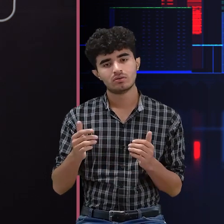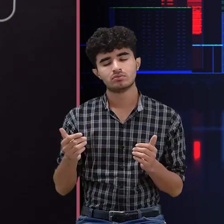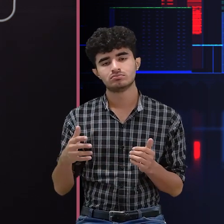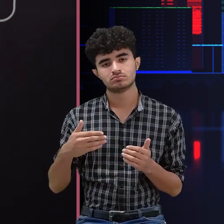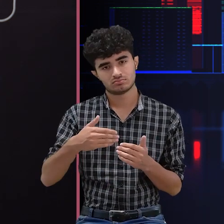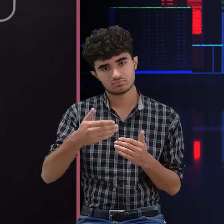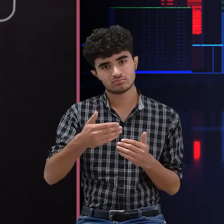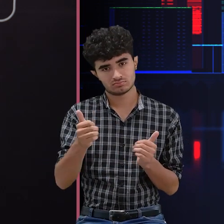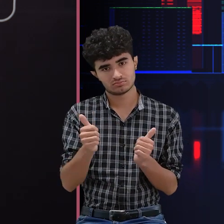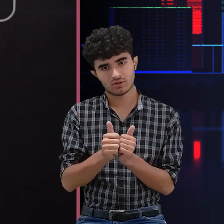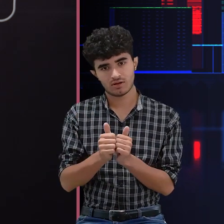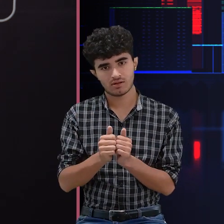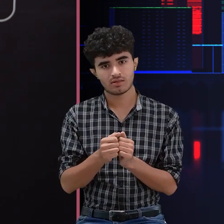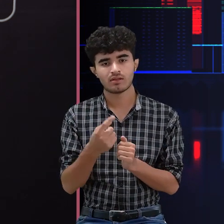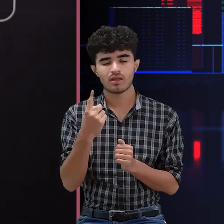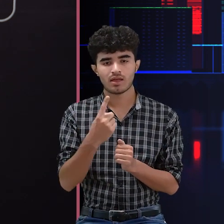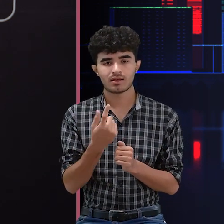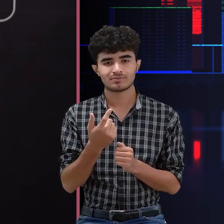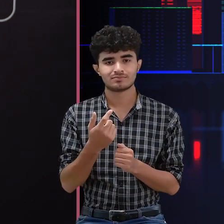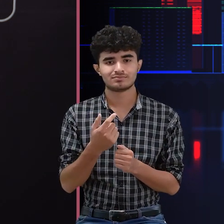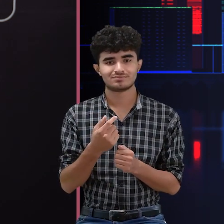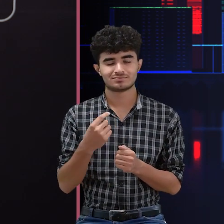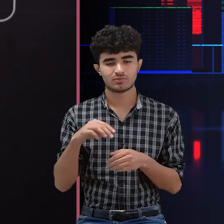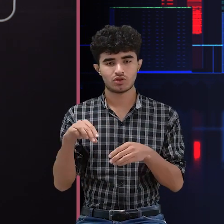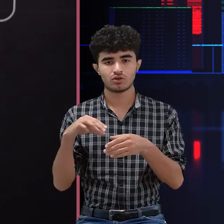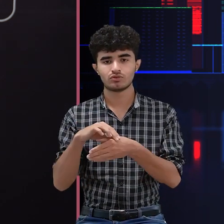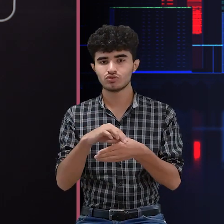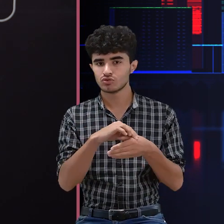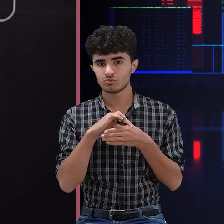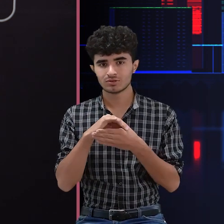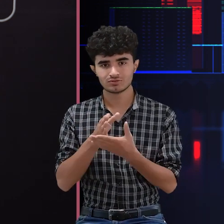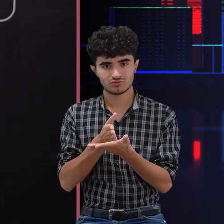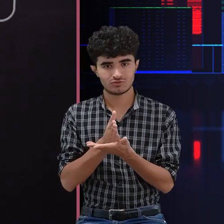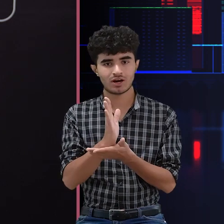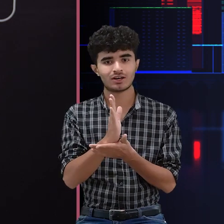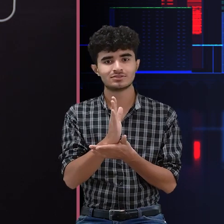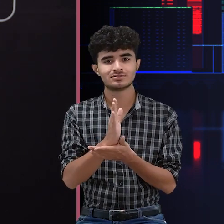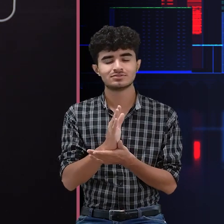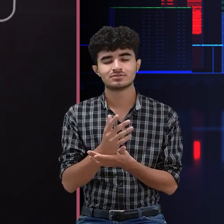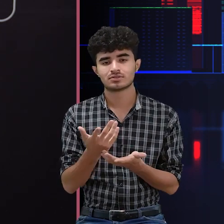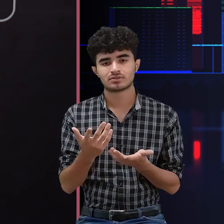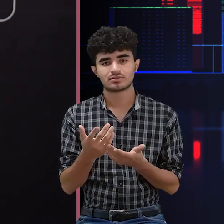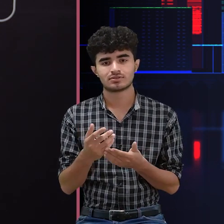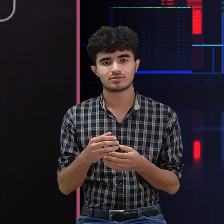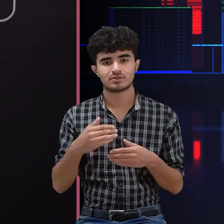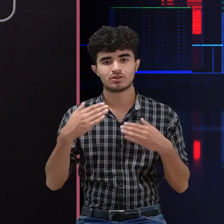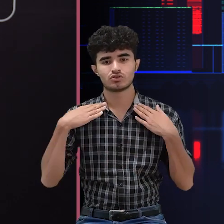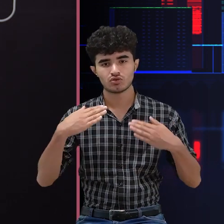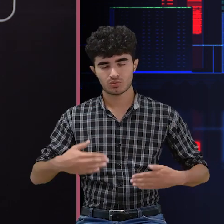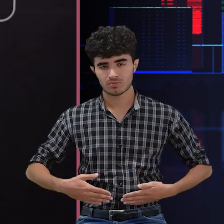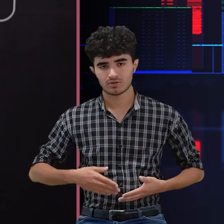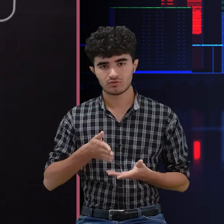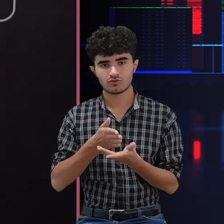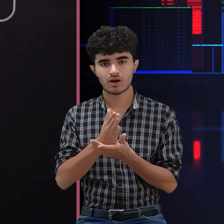اور اس کے ساتھ ساتھ ایک ہیومن رائٹس کمیشن آف پاکستان کی میں